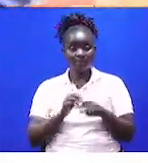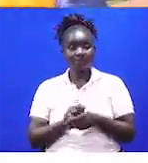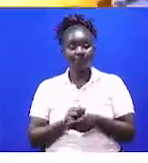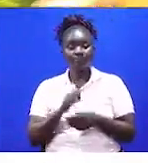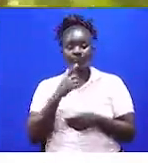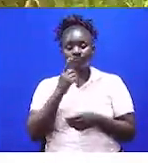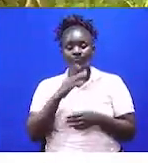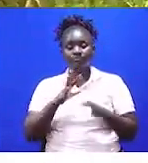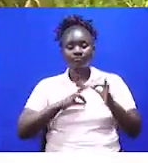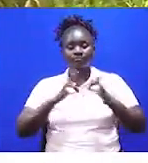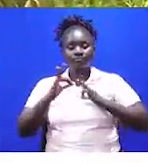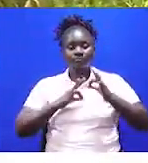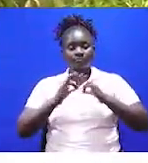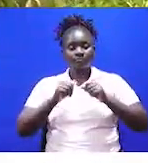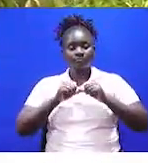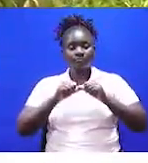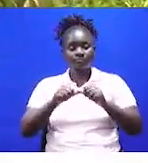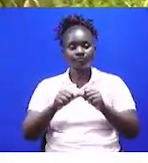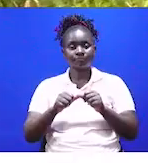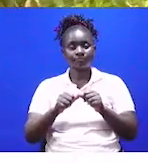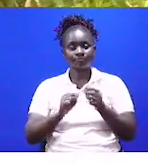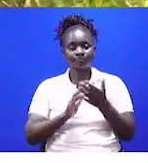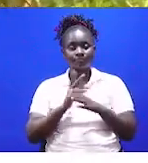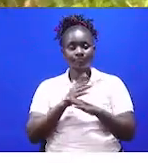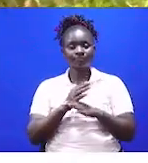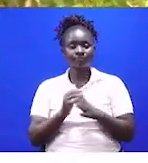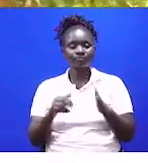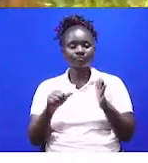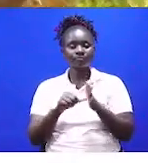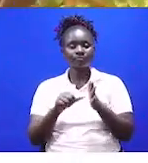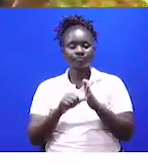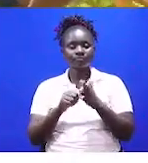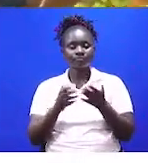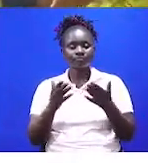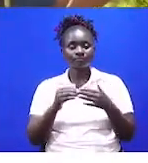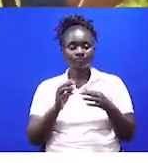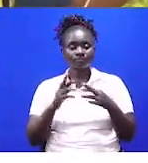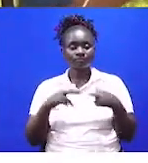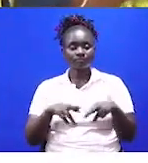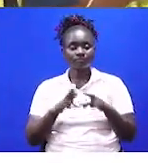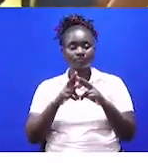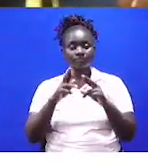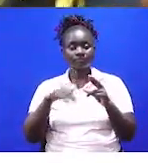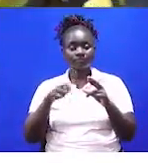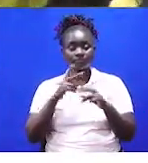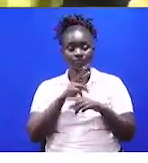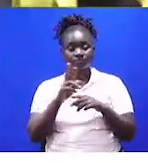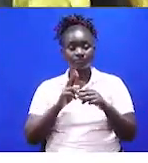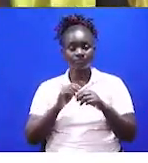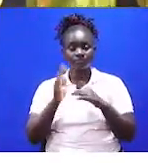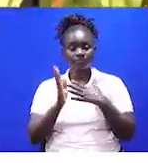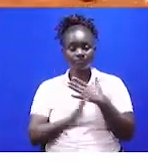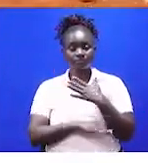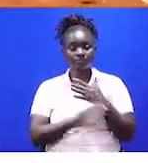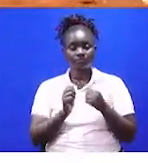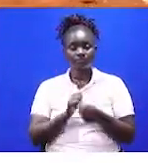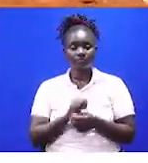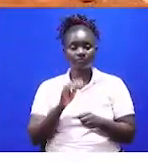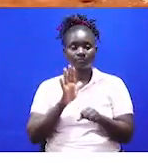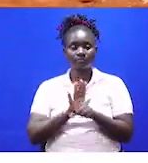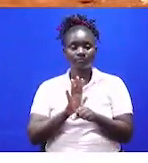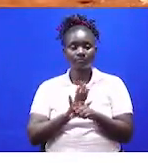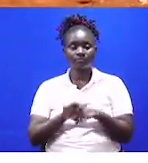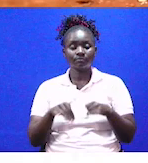baere ire nchira bagi ndrako baguetere nga yenene enyurika nenga chibara asajiga niko chire chimbe mono ninaboni